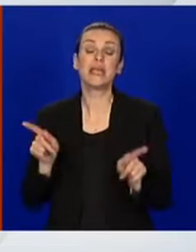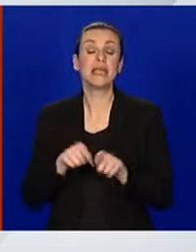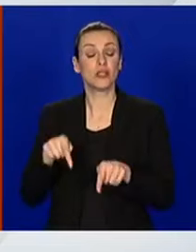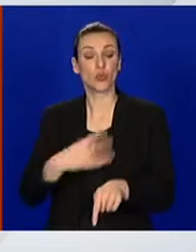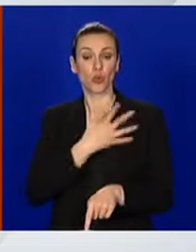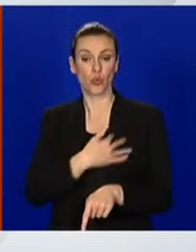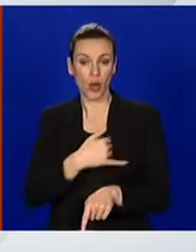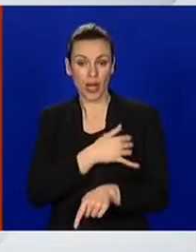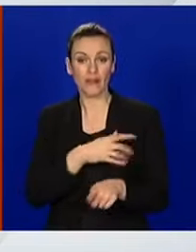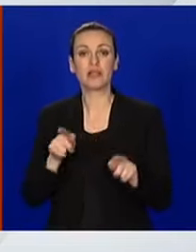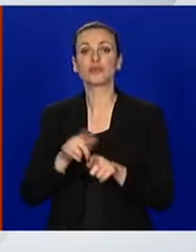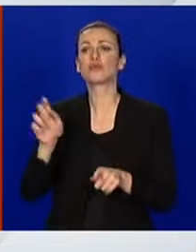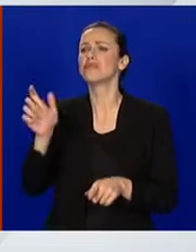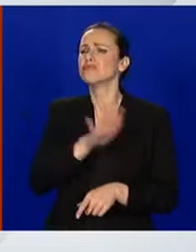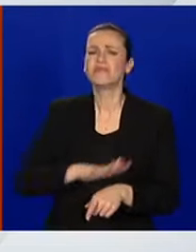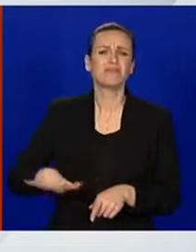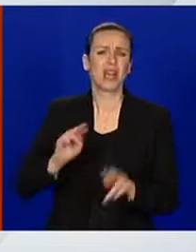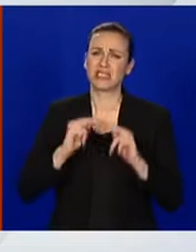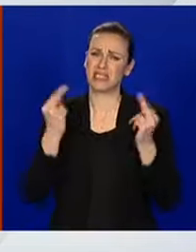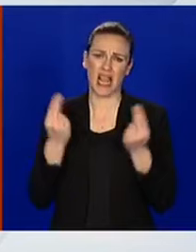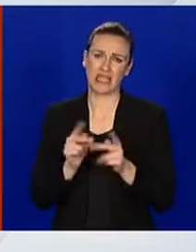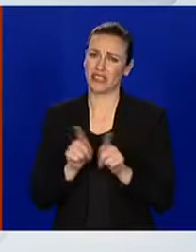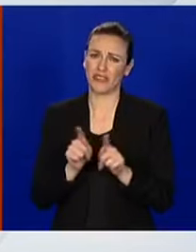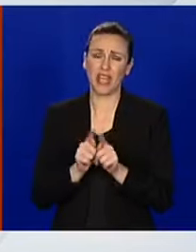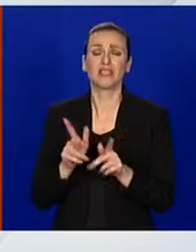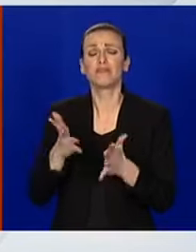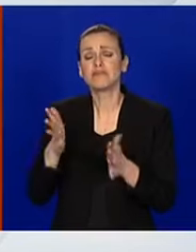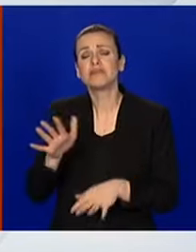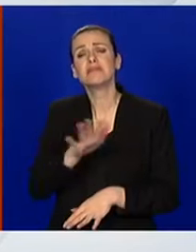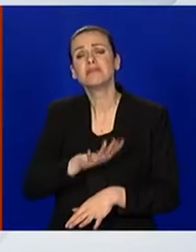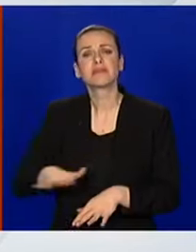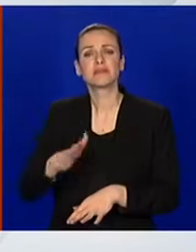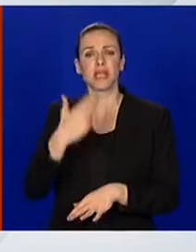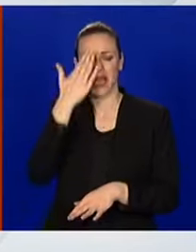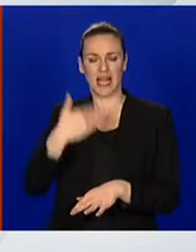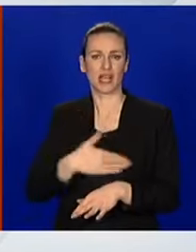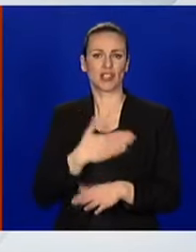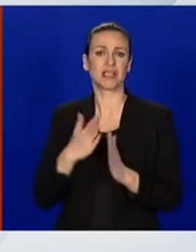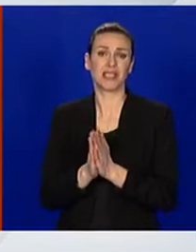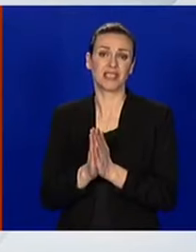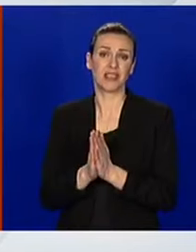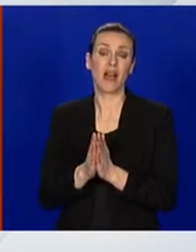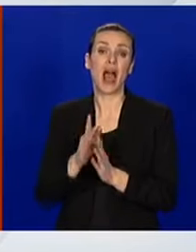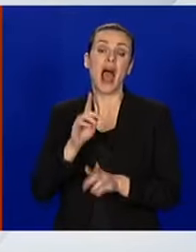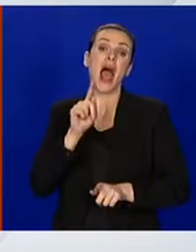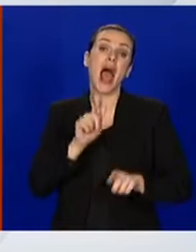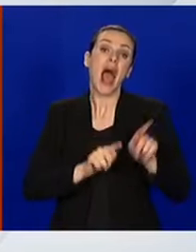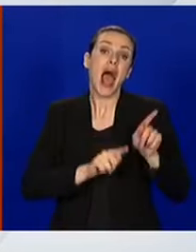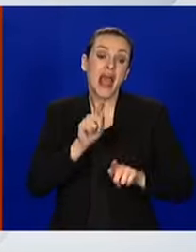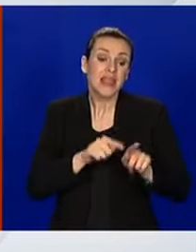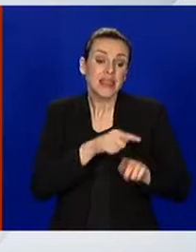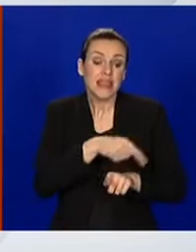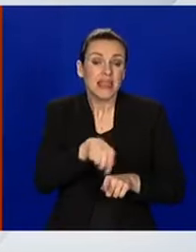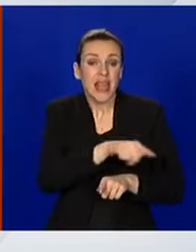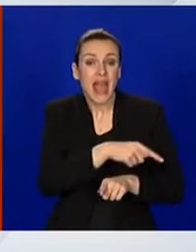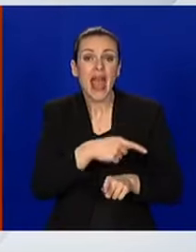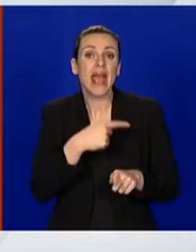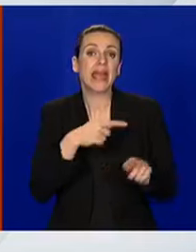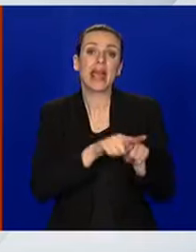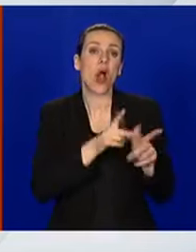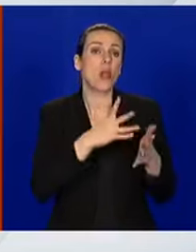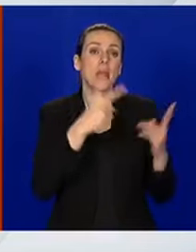Hrvatskoj, tako je u cijelom svijetu, tako je u cijeloj kršćanskoj crkvi. Oni koji za to nemaju